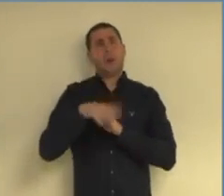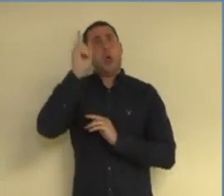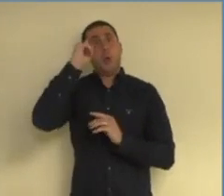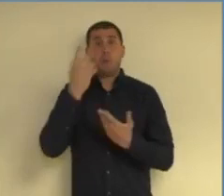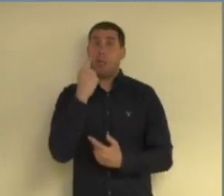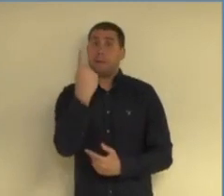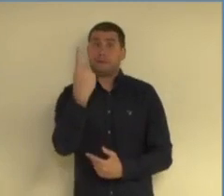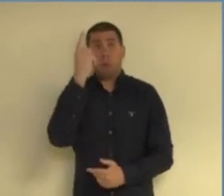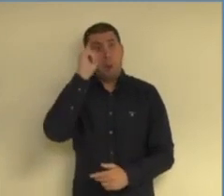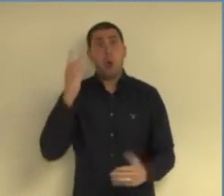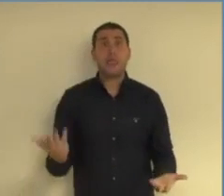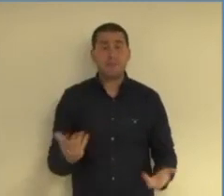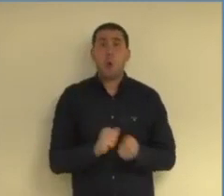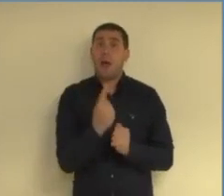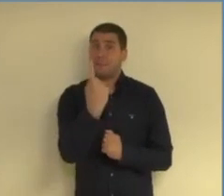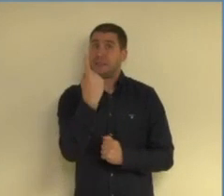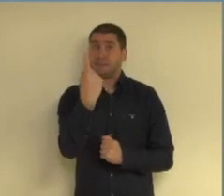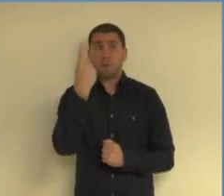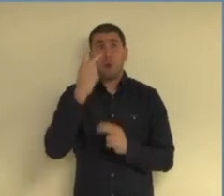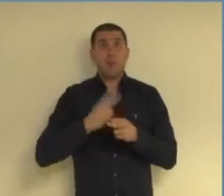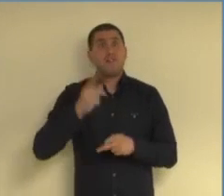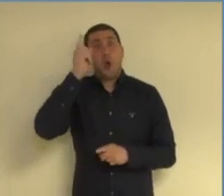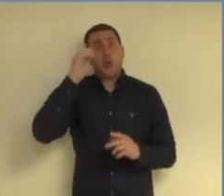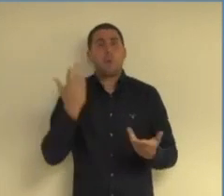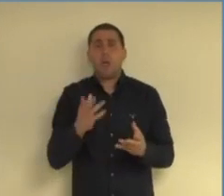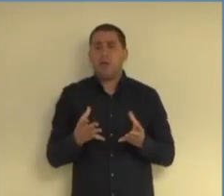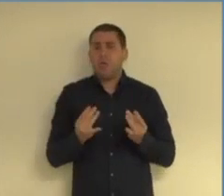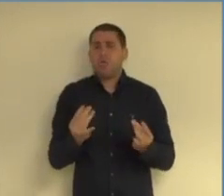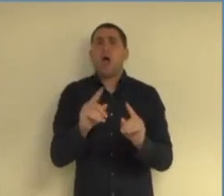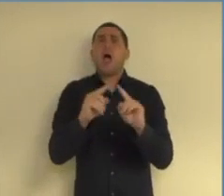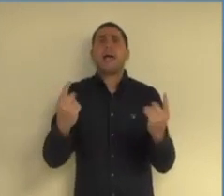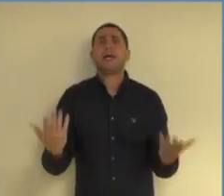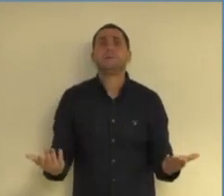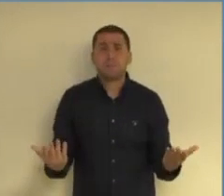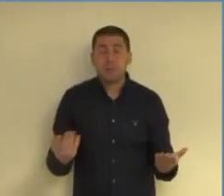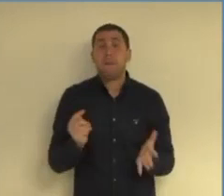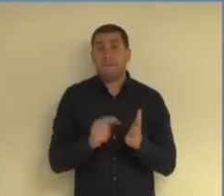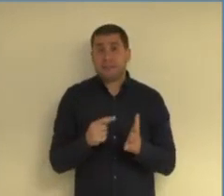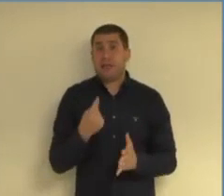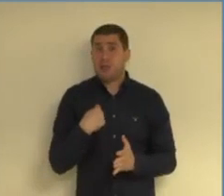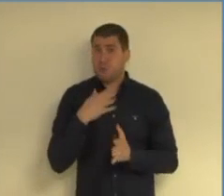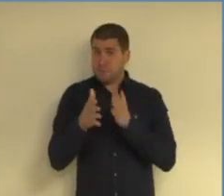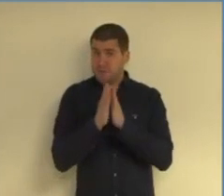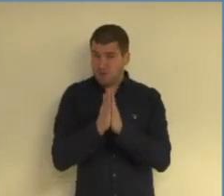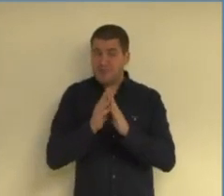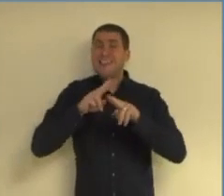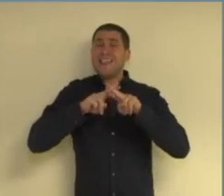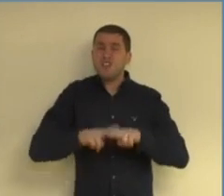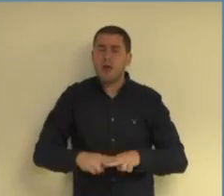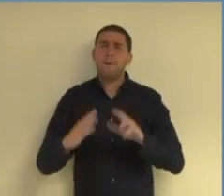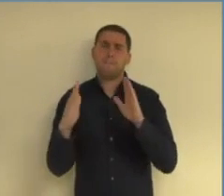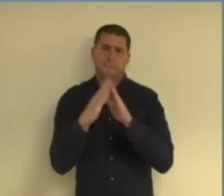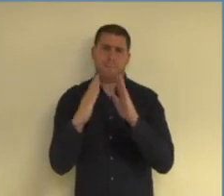ואתם בוודאי לא יודעים. אולי אתם חולים ואתם לא יודעים ואתם אולי מדביקים אנשים אחרים. ולכן אנחנו אומרים לכם תישארו